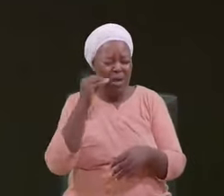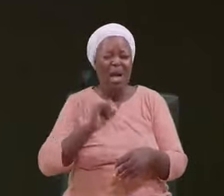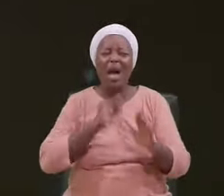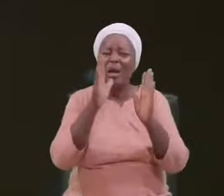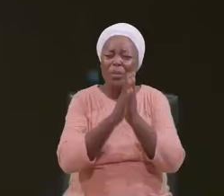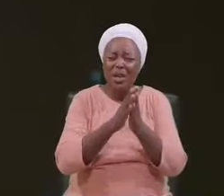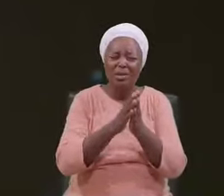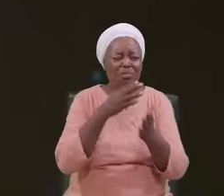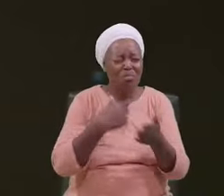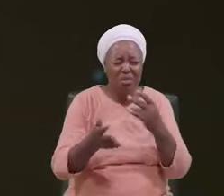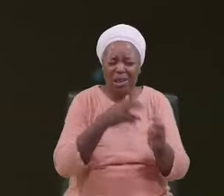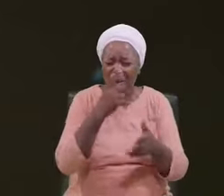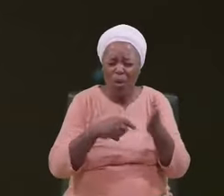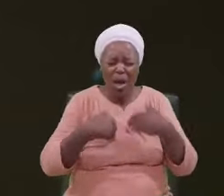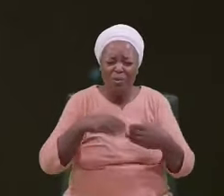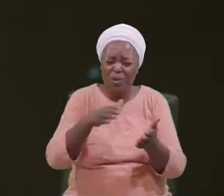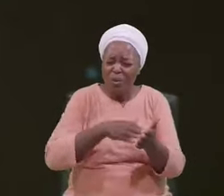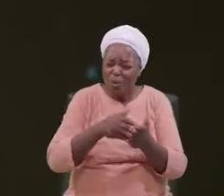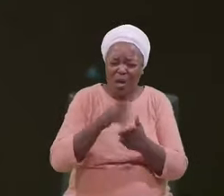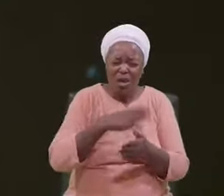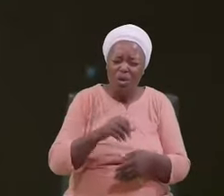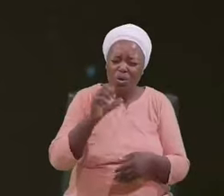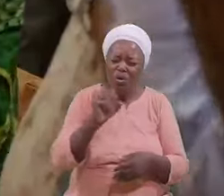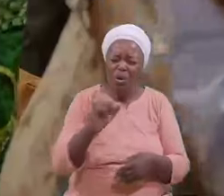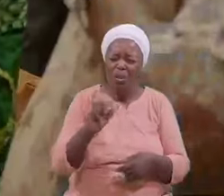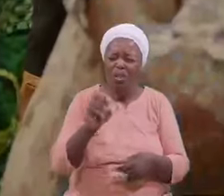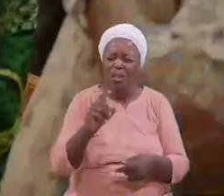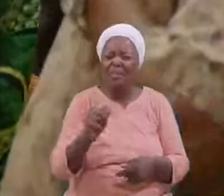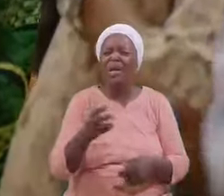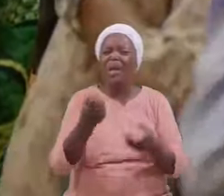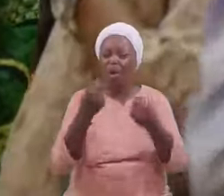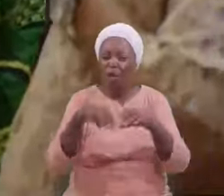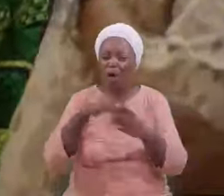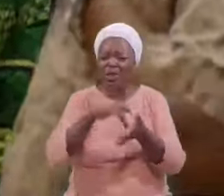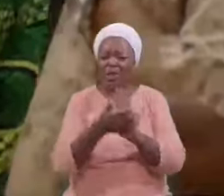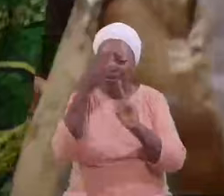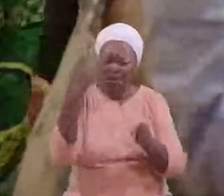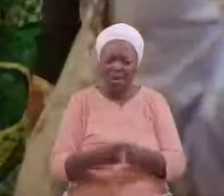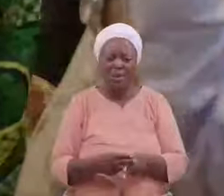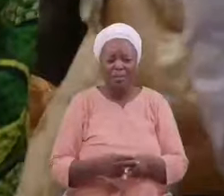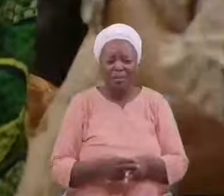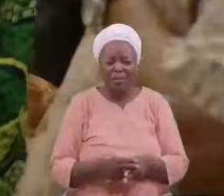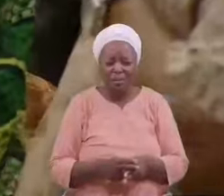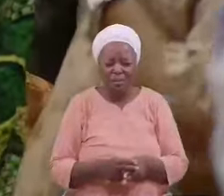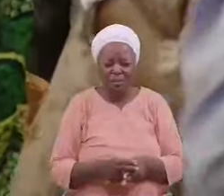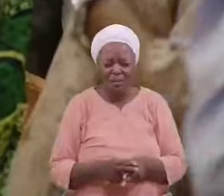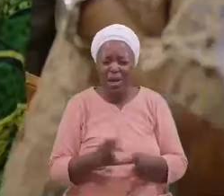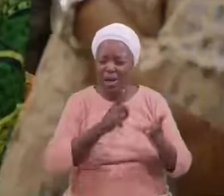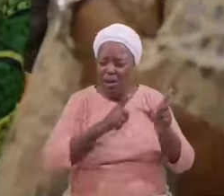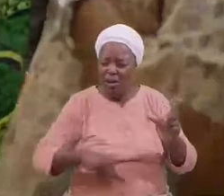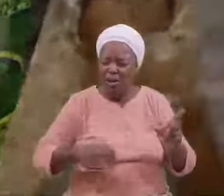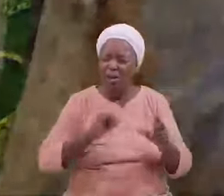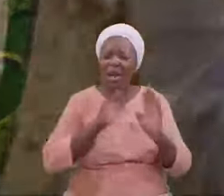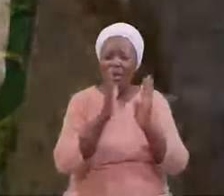affaibli ton organisme, qu'il sorte au nom de Jésus. Je prie, Seigneur, pour